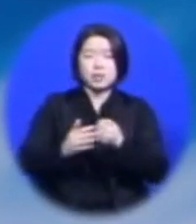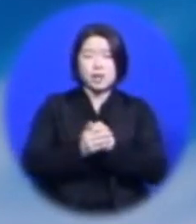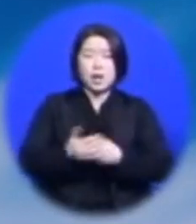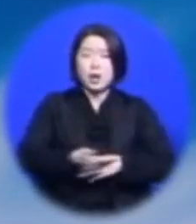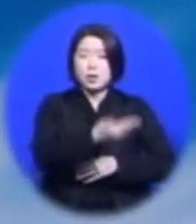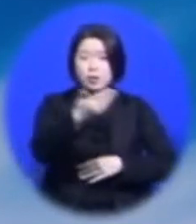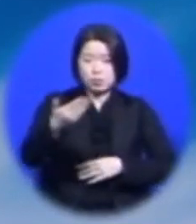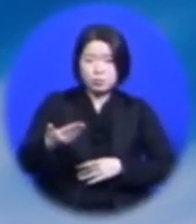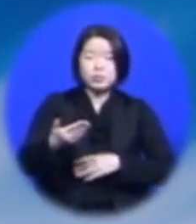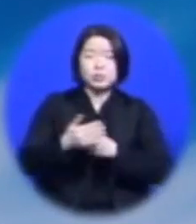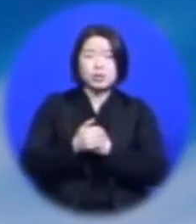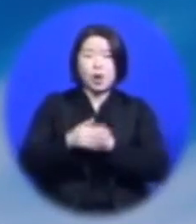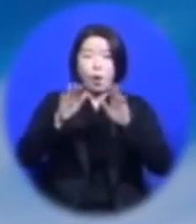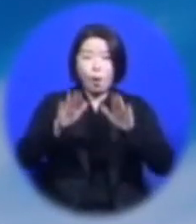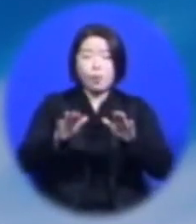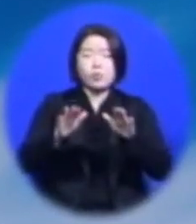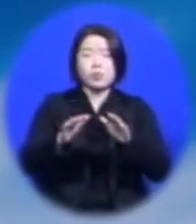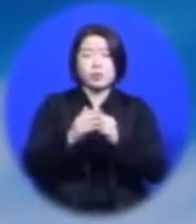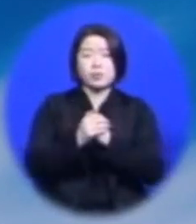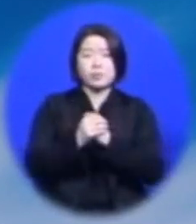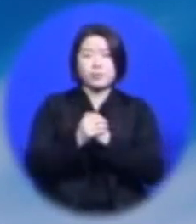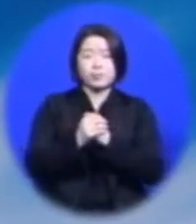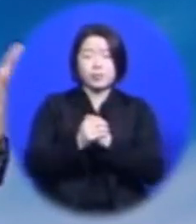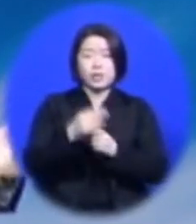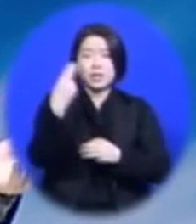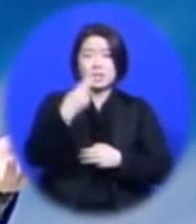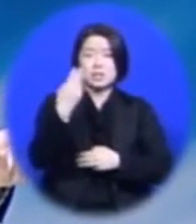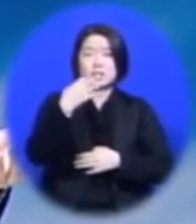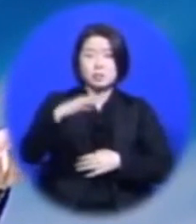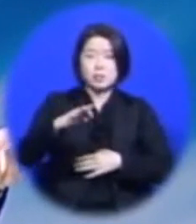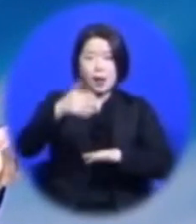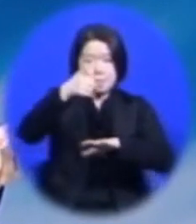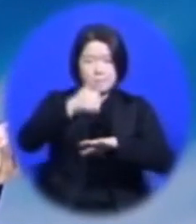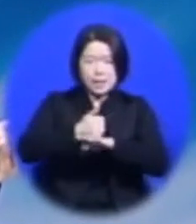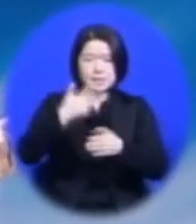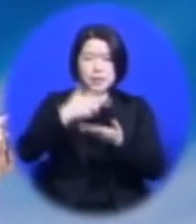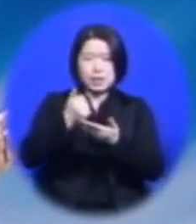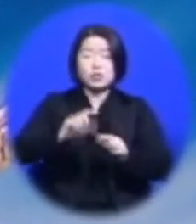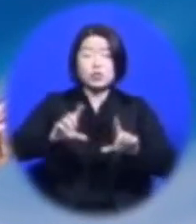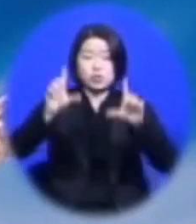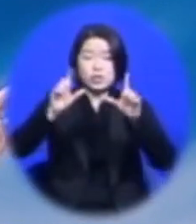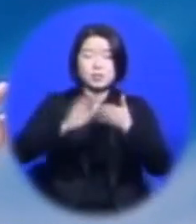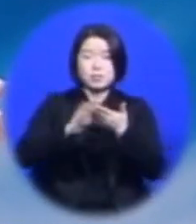여러분 오늘은 2014년 마지막 주일입니다.